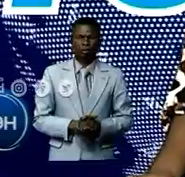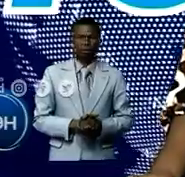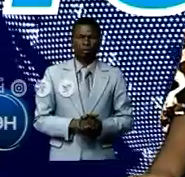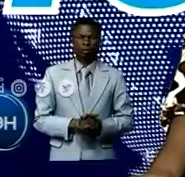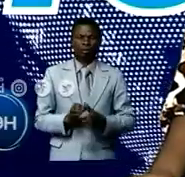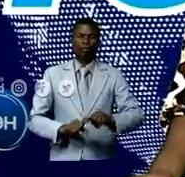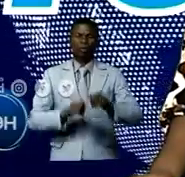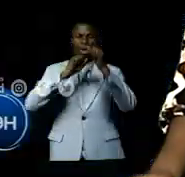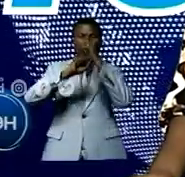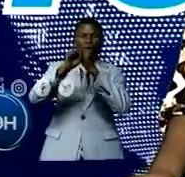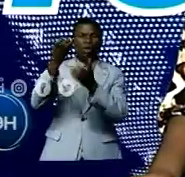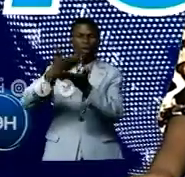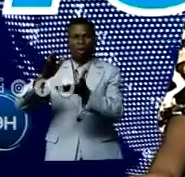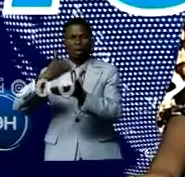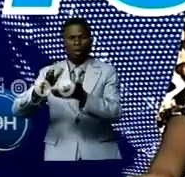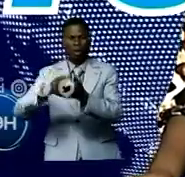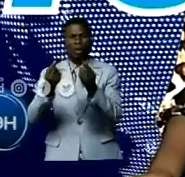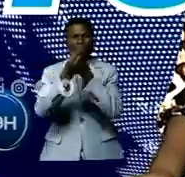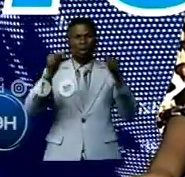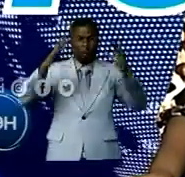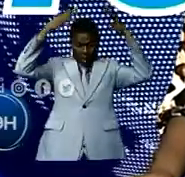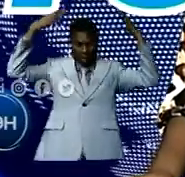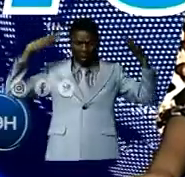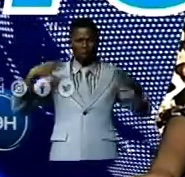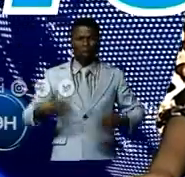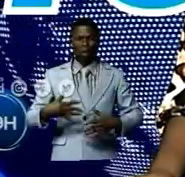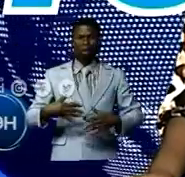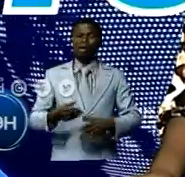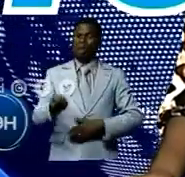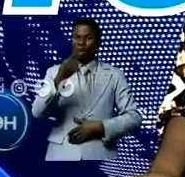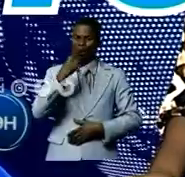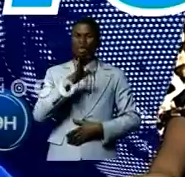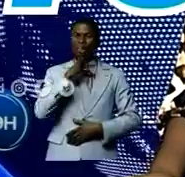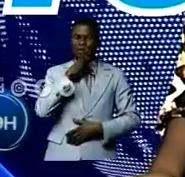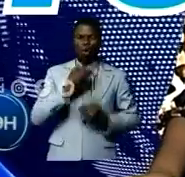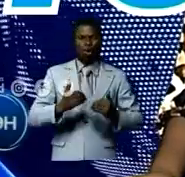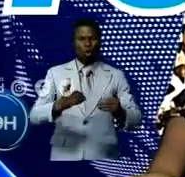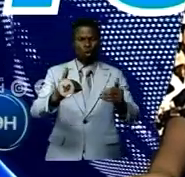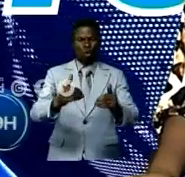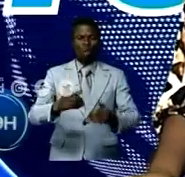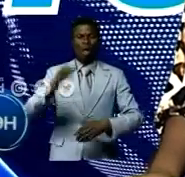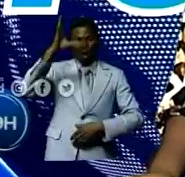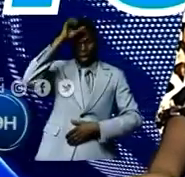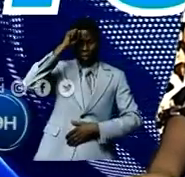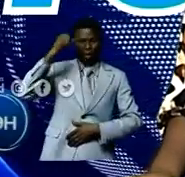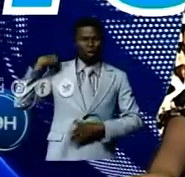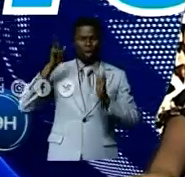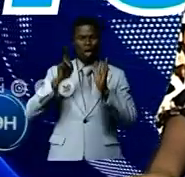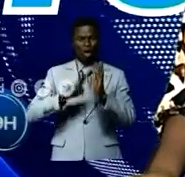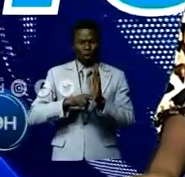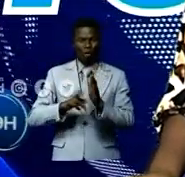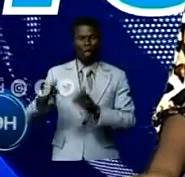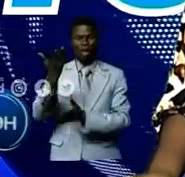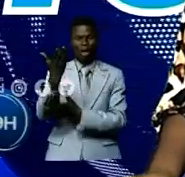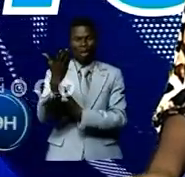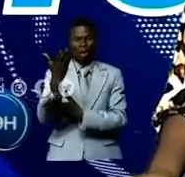La campagne de distribution gratuite des moustiquaires imprégnés d'insecticides à longue durée se poursuit au Kwilu. Le gouverneur de province a invité